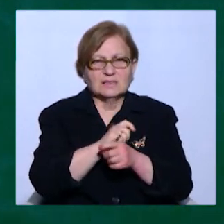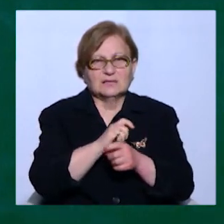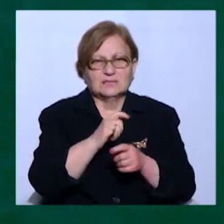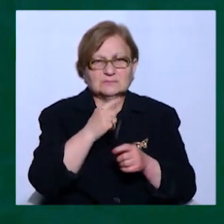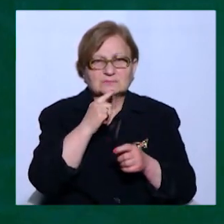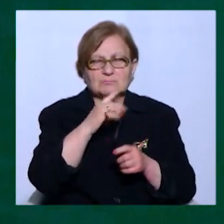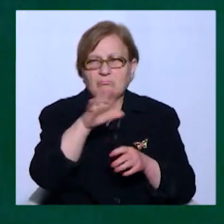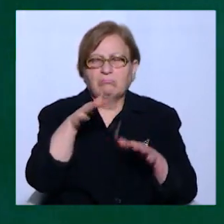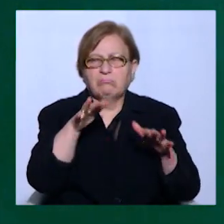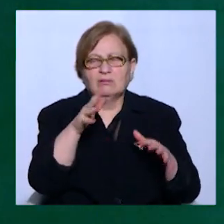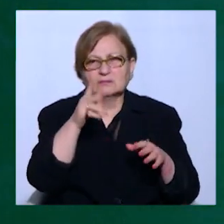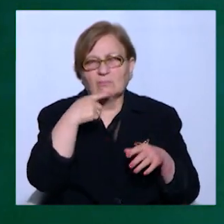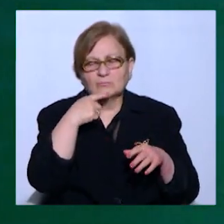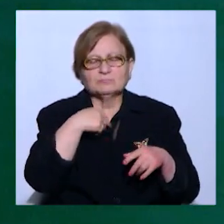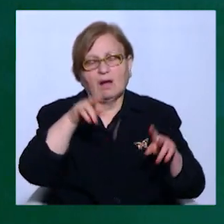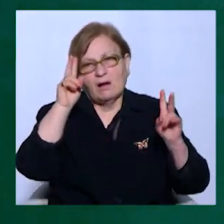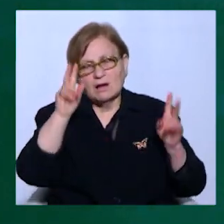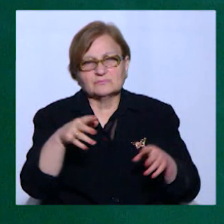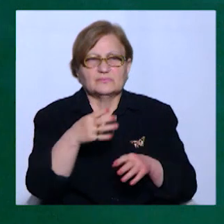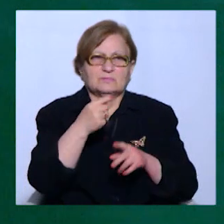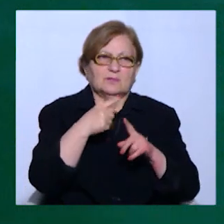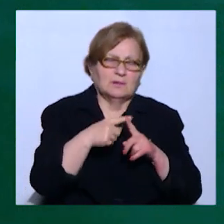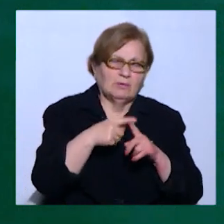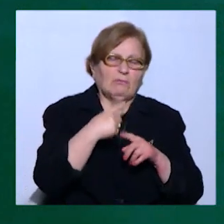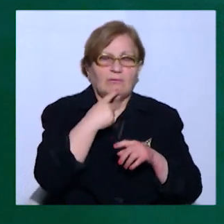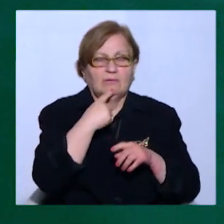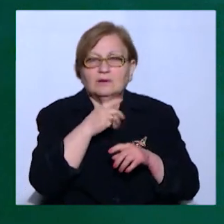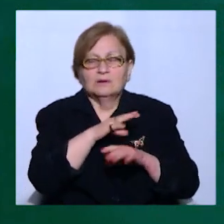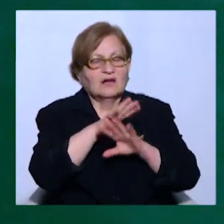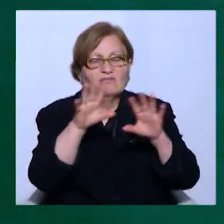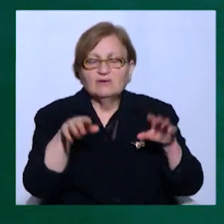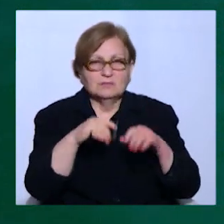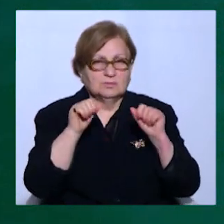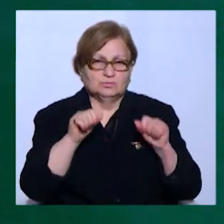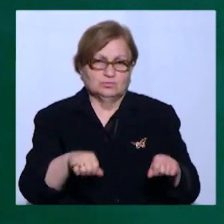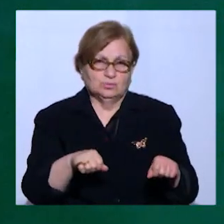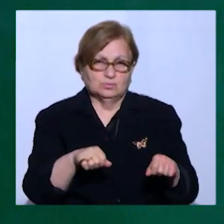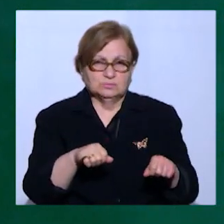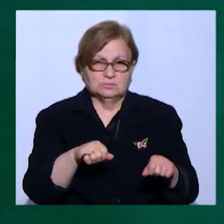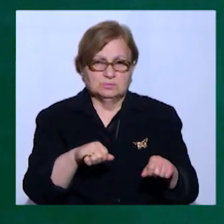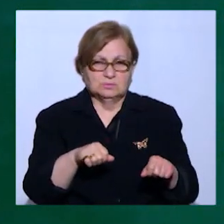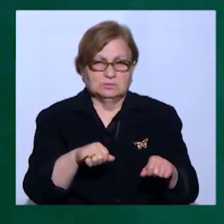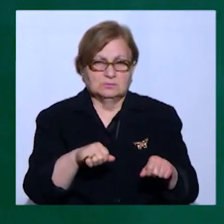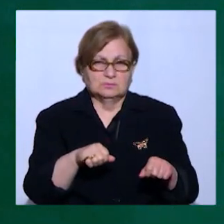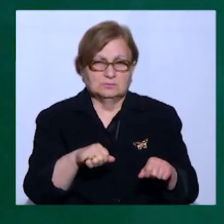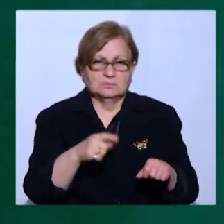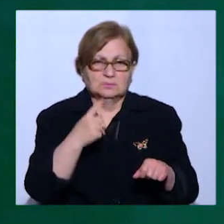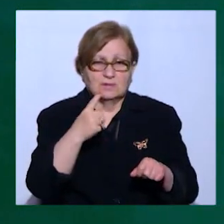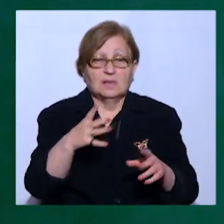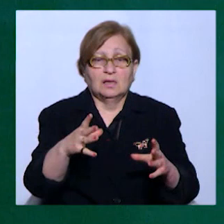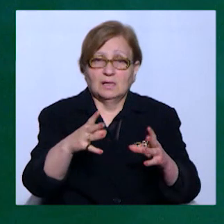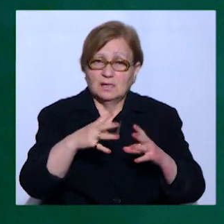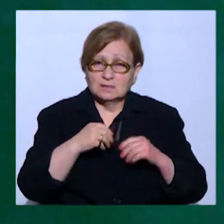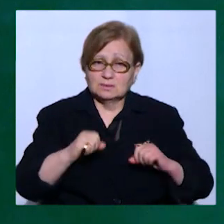წარმოდგენა, რომ მე ეს არ ვიცი და არ შემიძლია, გეუბნებით ეს ყველა შეგიძლიათ და აი ამ ჩვენი ერთიანი